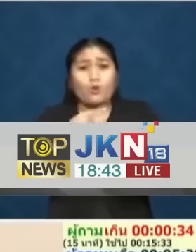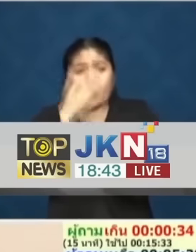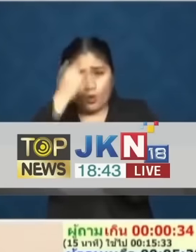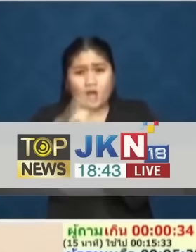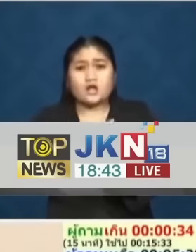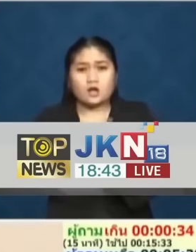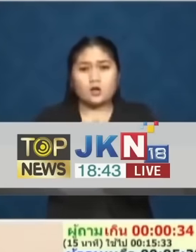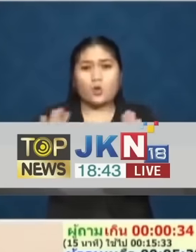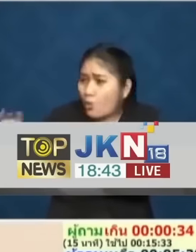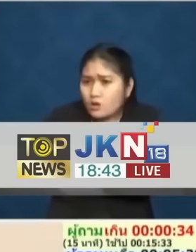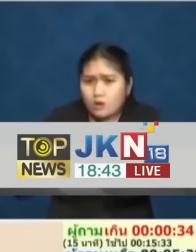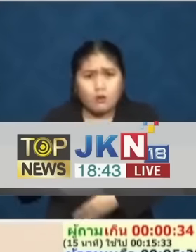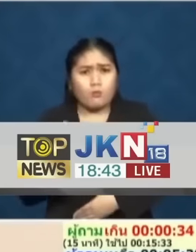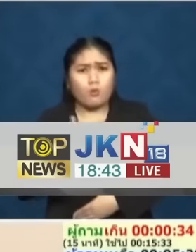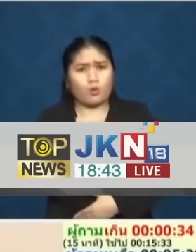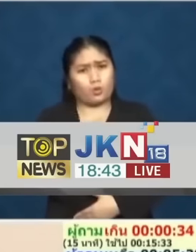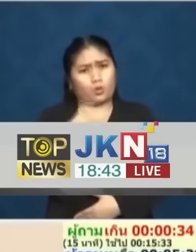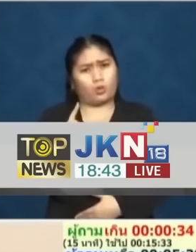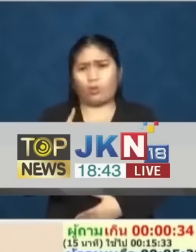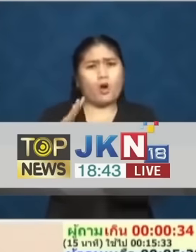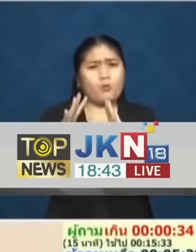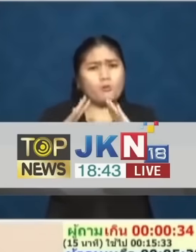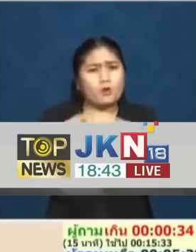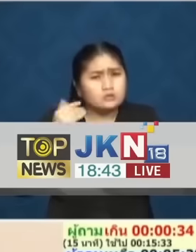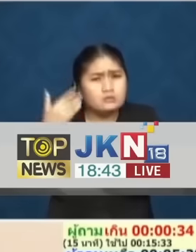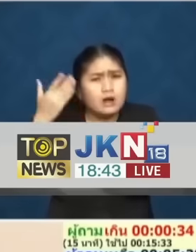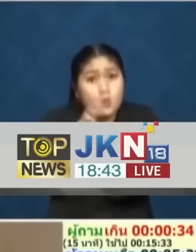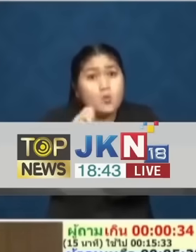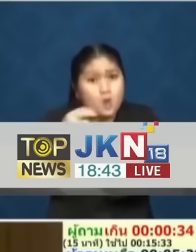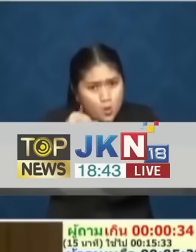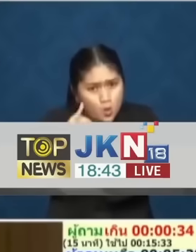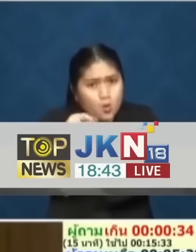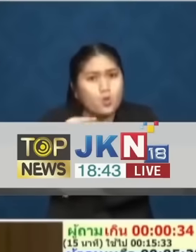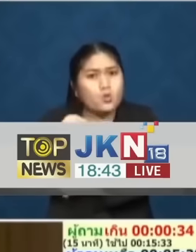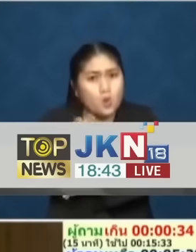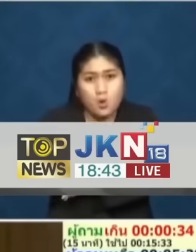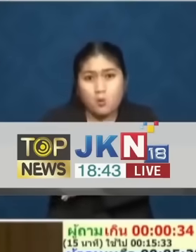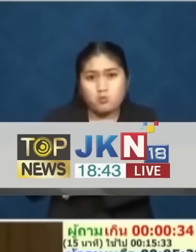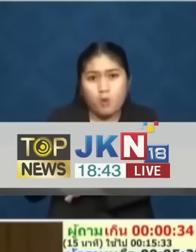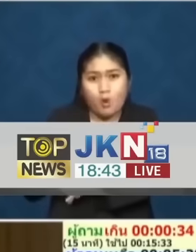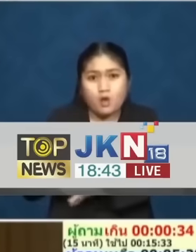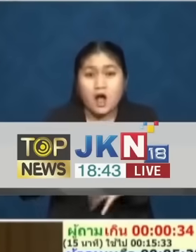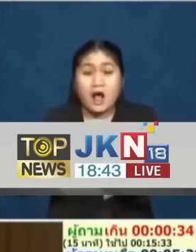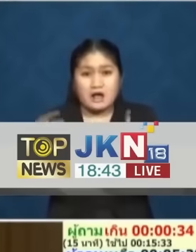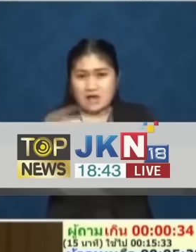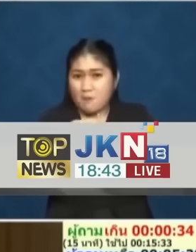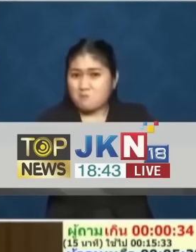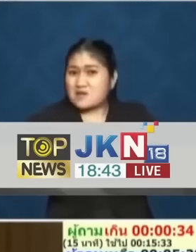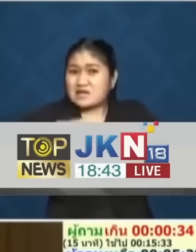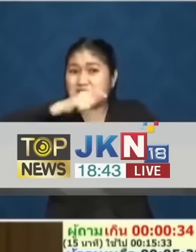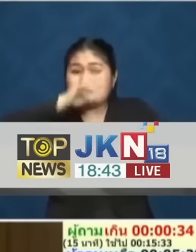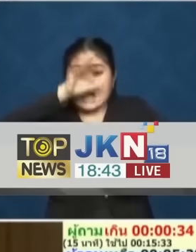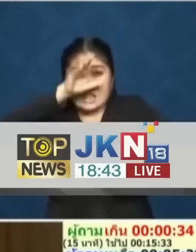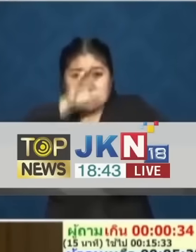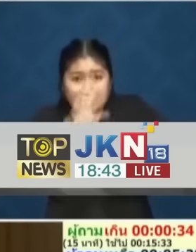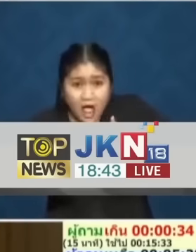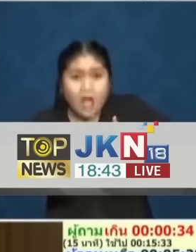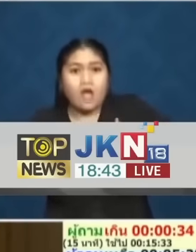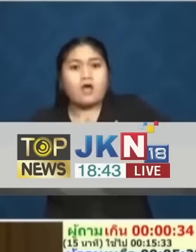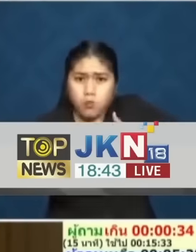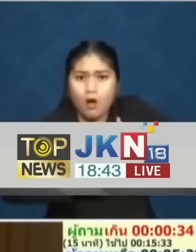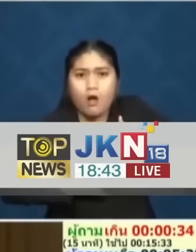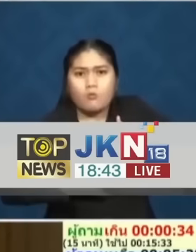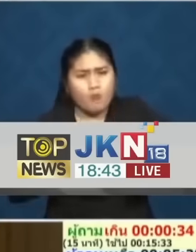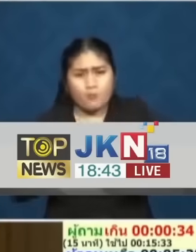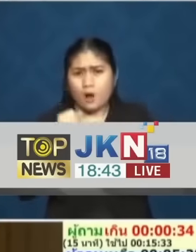ยังเลอะเทอะอยู่นะครับการประชุมครั้งที่แล้วครับท่านวิโรจน์นี่แหละครับพุ่งเข้ามาสันดานกลางที่ประชุมสภาผมยังไม่ประท้วงเล